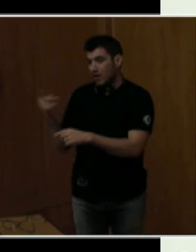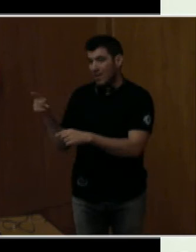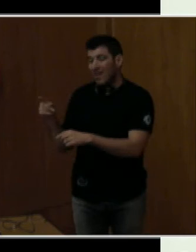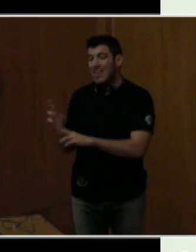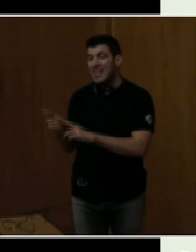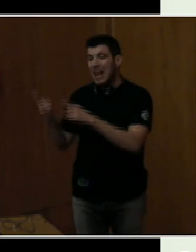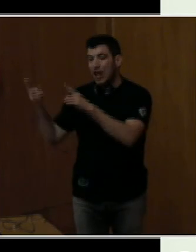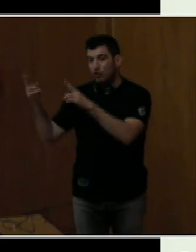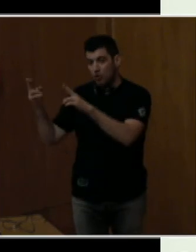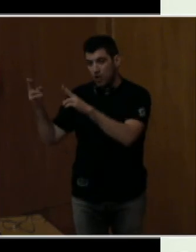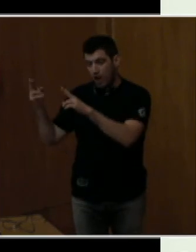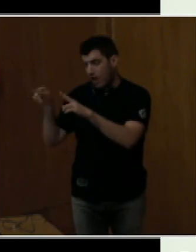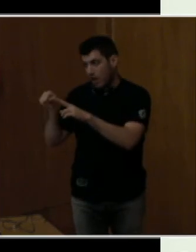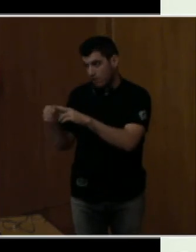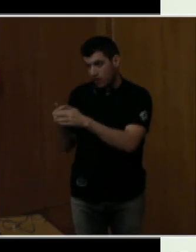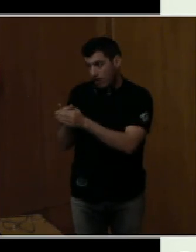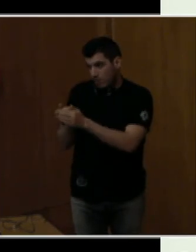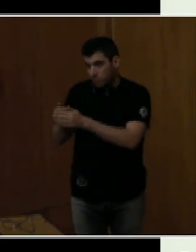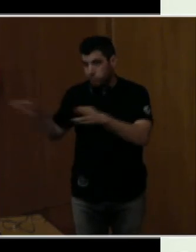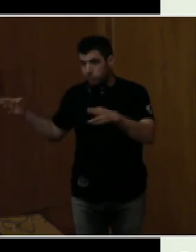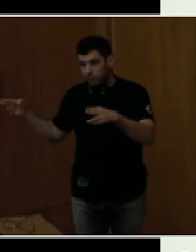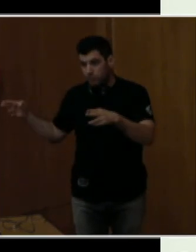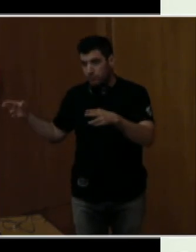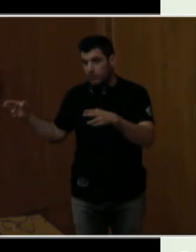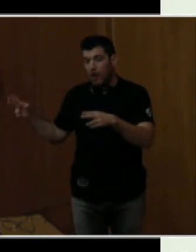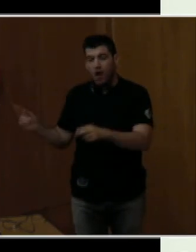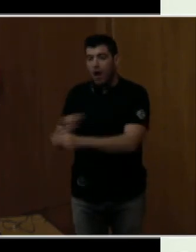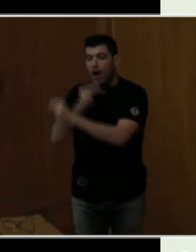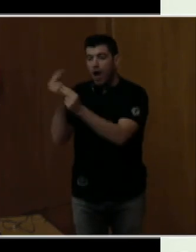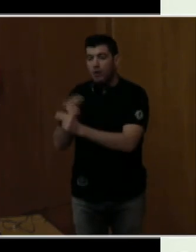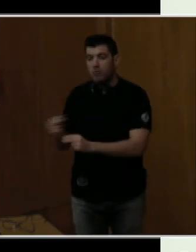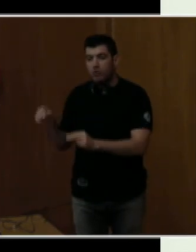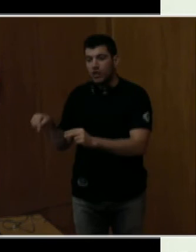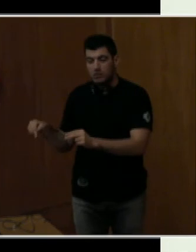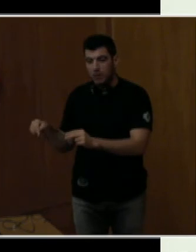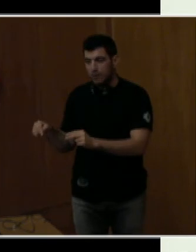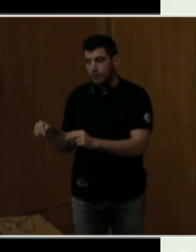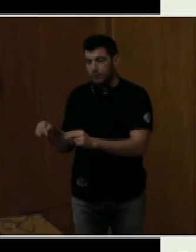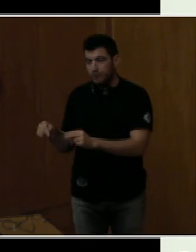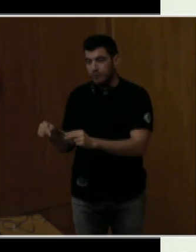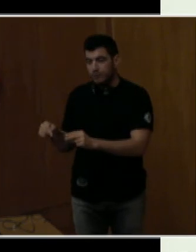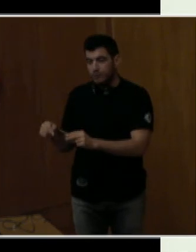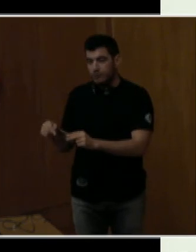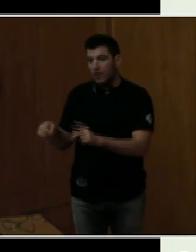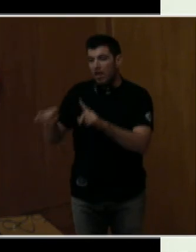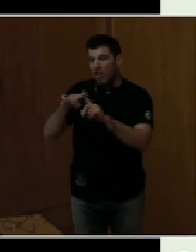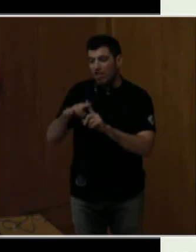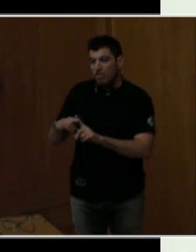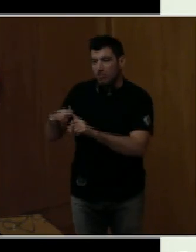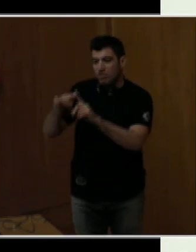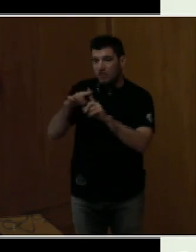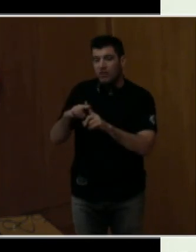οποία κατευθύνονται έτσι πίσω προς την πηγή τάσης, με αποτέλεσμα να μένουν στην άλλη πλάκα θετικά φορτισμένα φορτία.